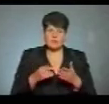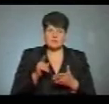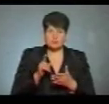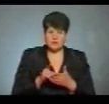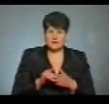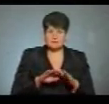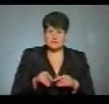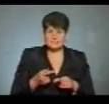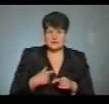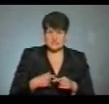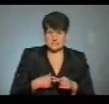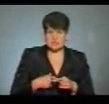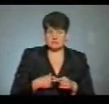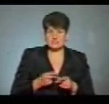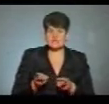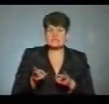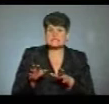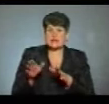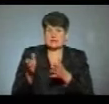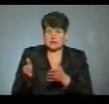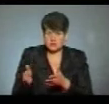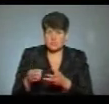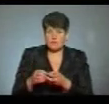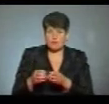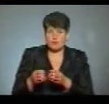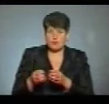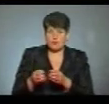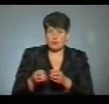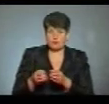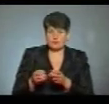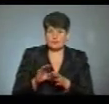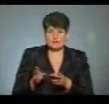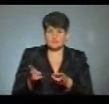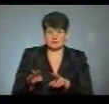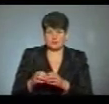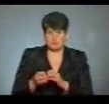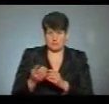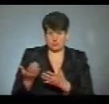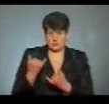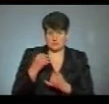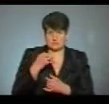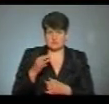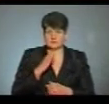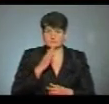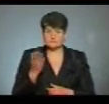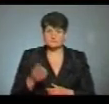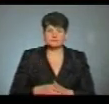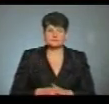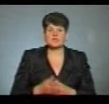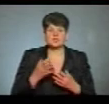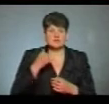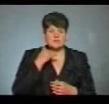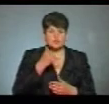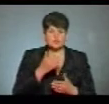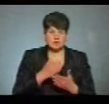після себе наступним поколінням залишити оцю проблему, яку тільки що озвучив телеглядач. Дякую, дуже Воньовичко. У нас є ще один